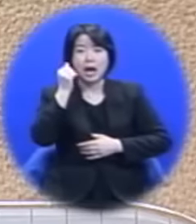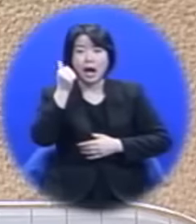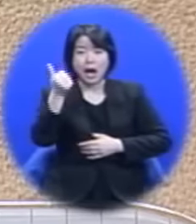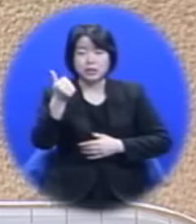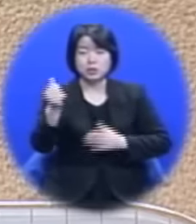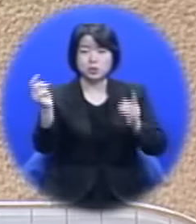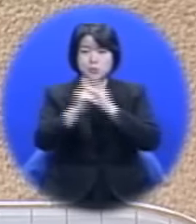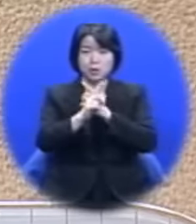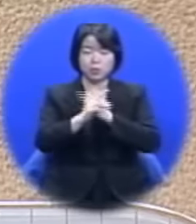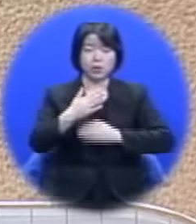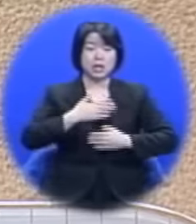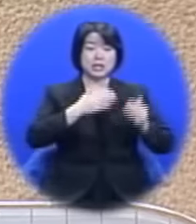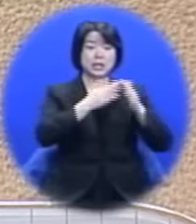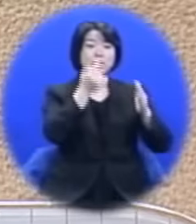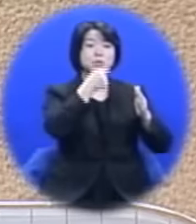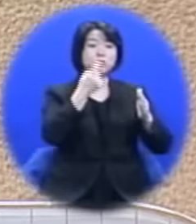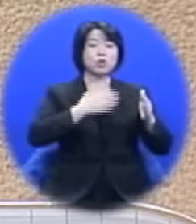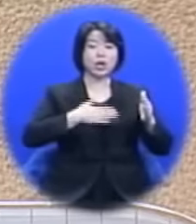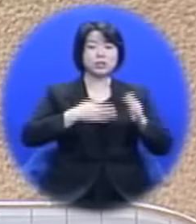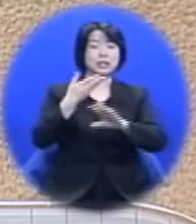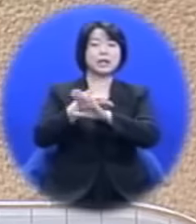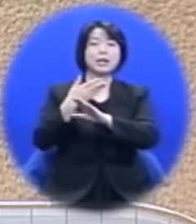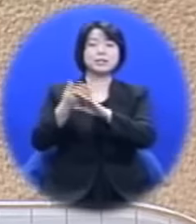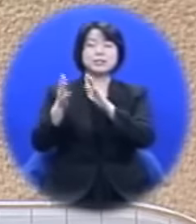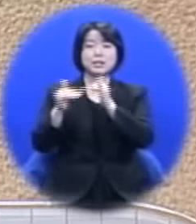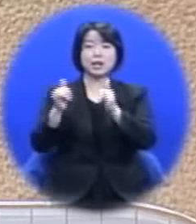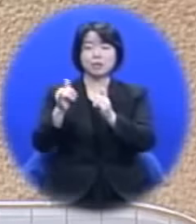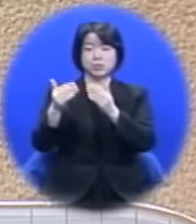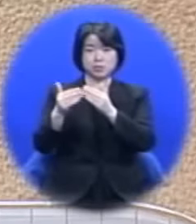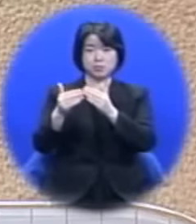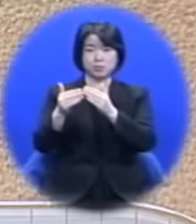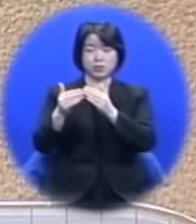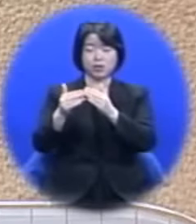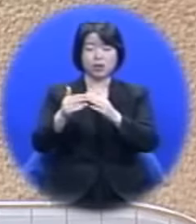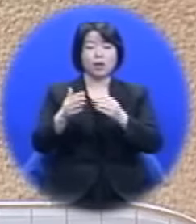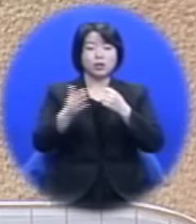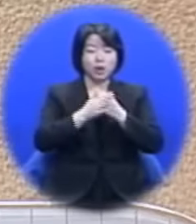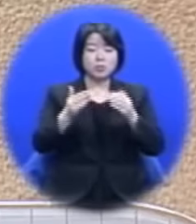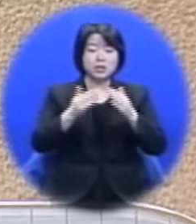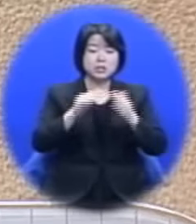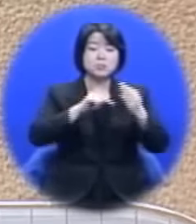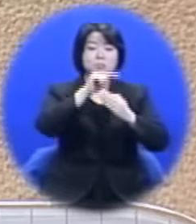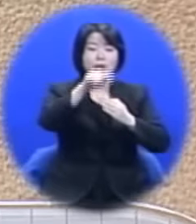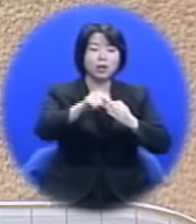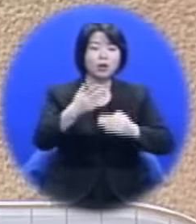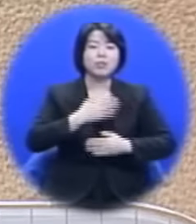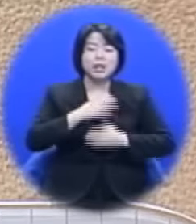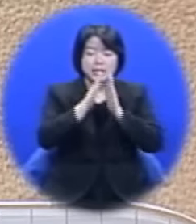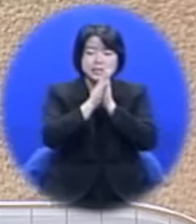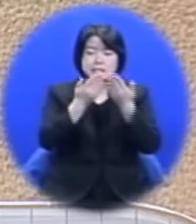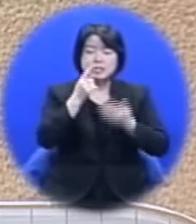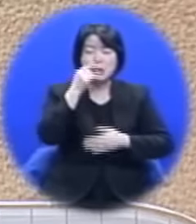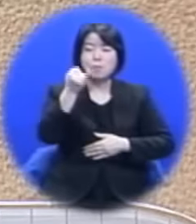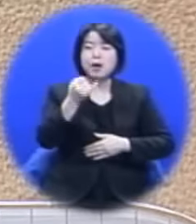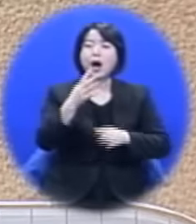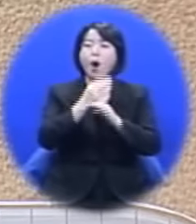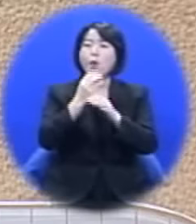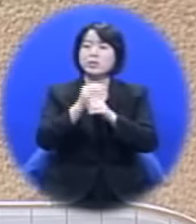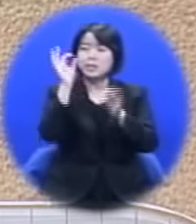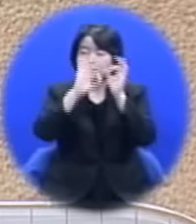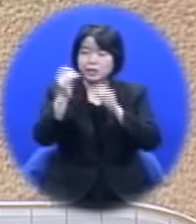집이고 그러니까 계속 집 바깥에 나가서 친엄마가 이제나 올까 저제 나올까 어느